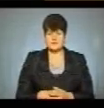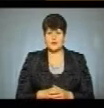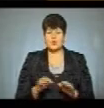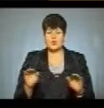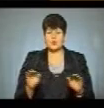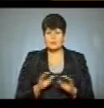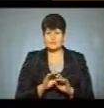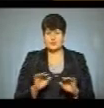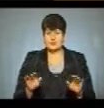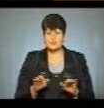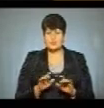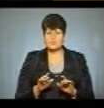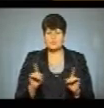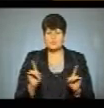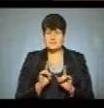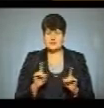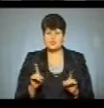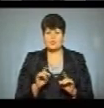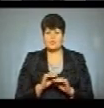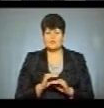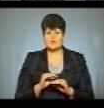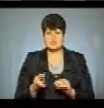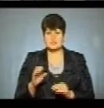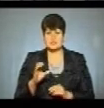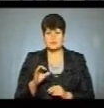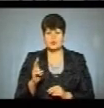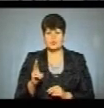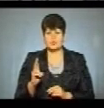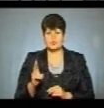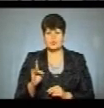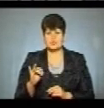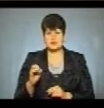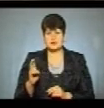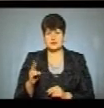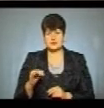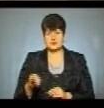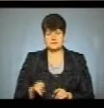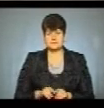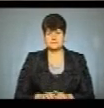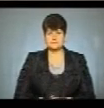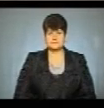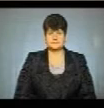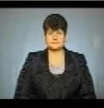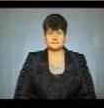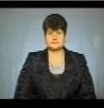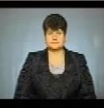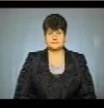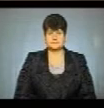оркестр музичного училища імені Соломії Крушельницької. Ірина Терлюк, Василь Панчук. Новини на Суспільному. Тернопіль.